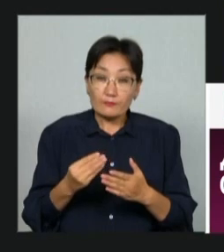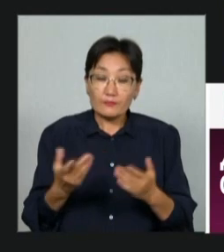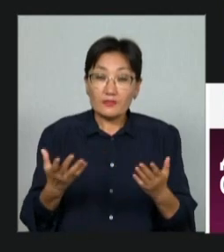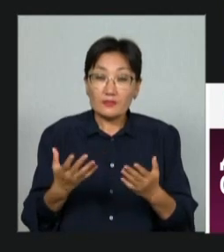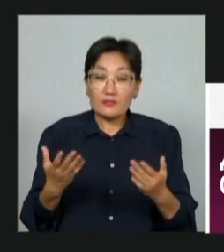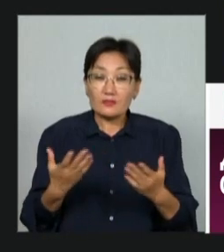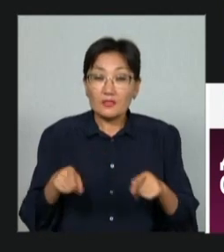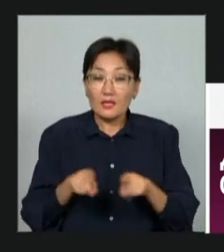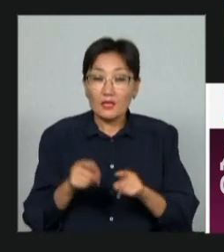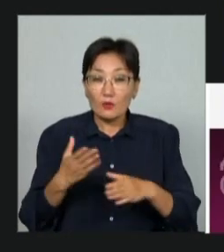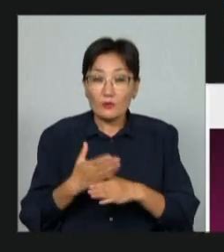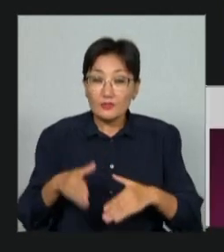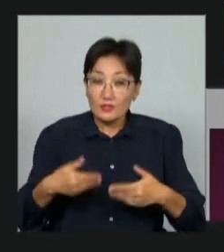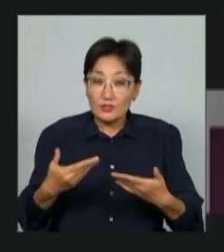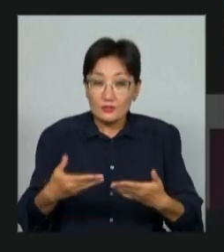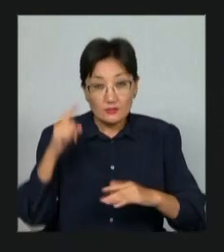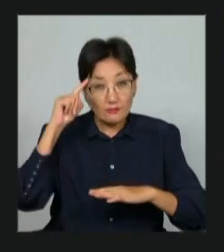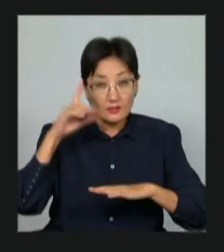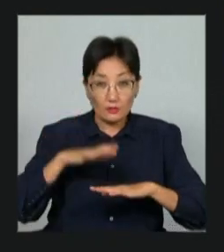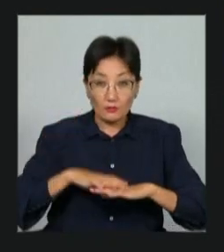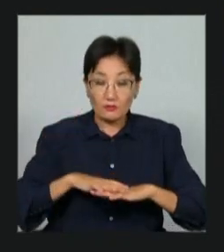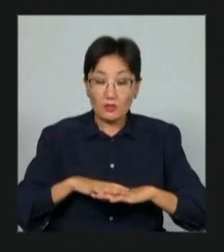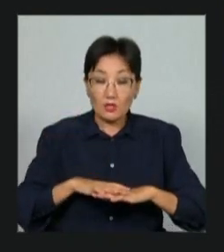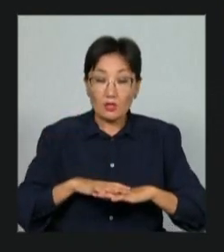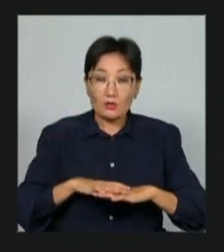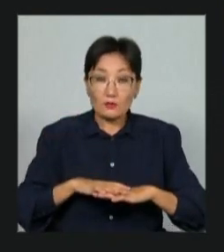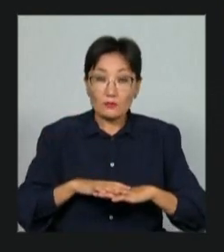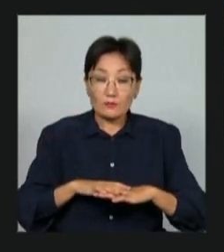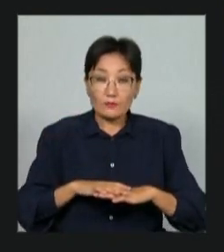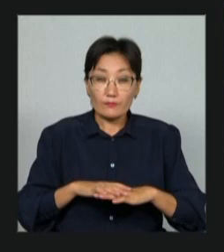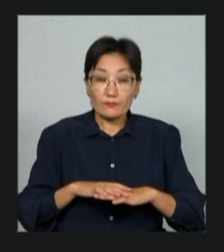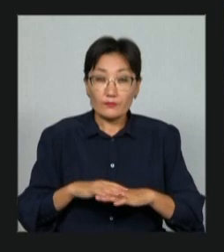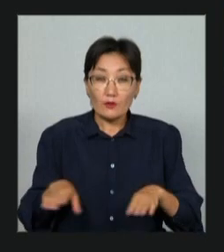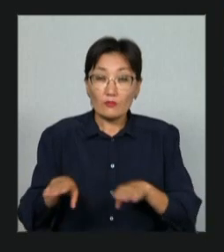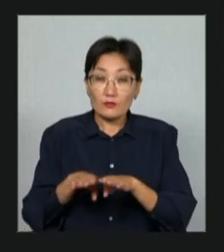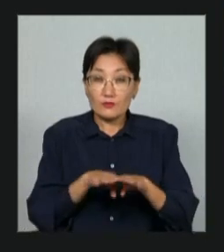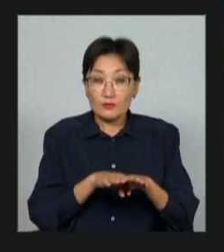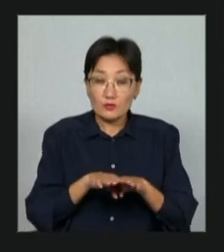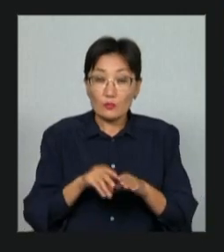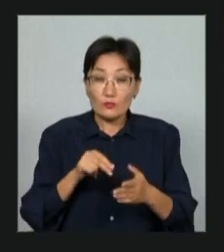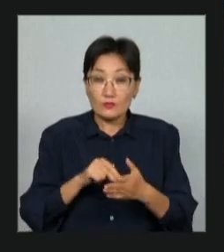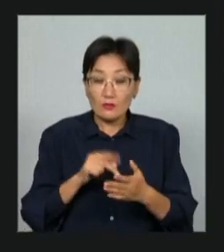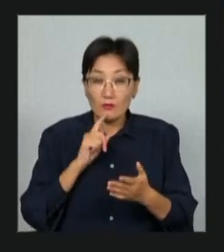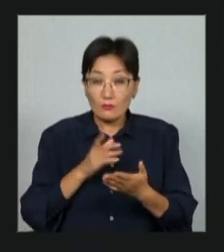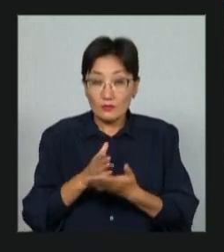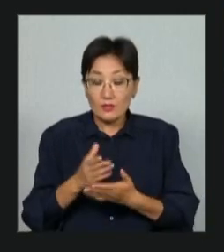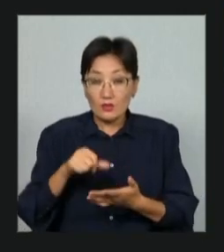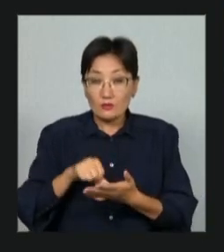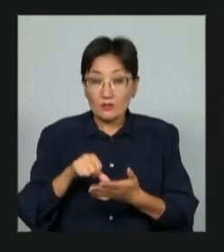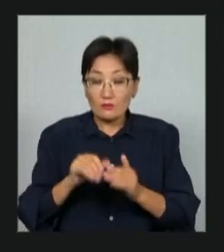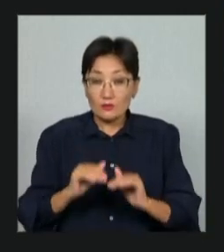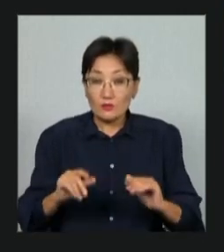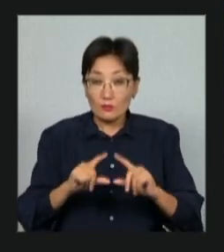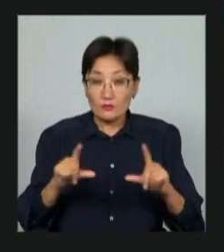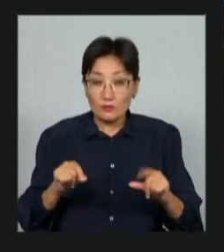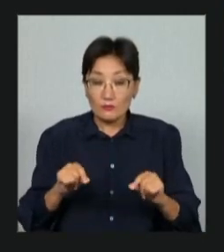такая помощь и инициатива акимата, значит, уравнивает ценовую политику частных детских садов